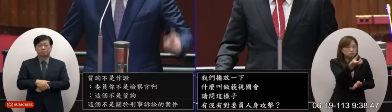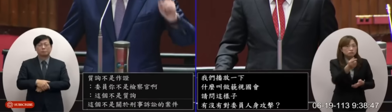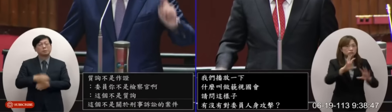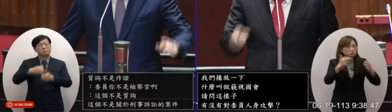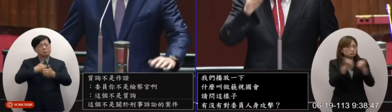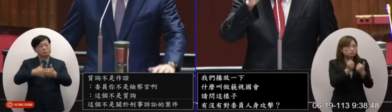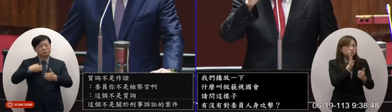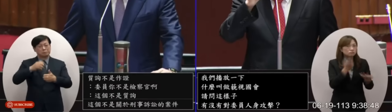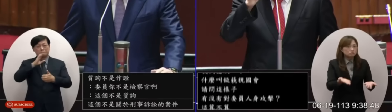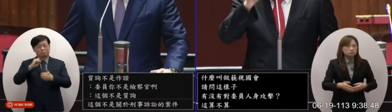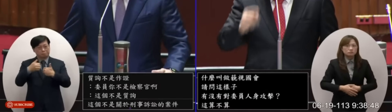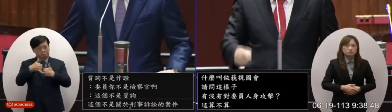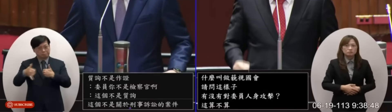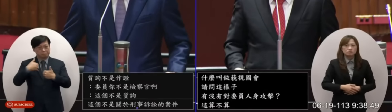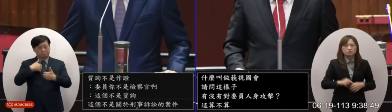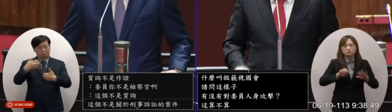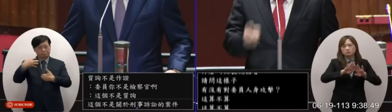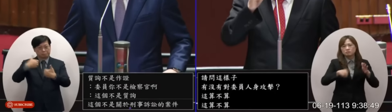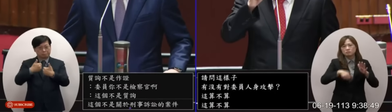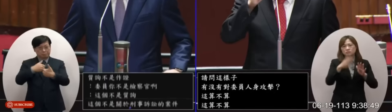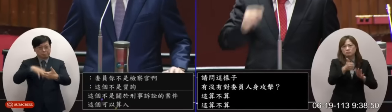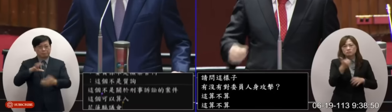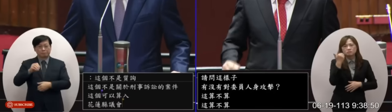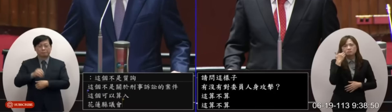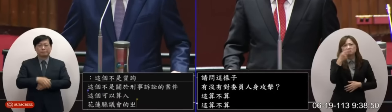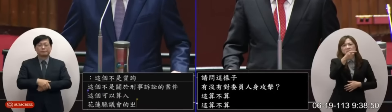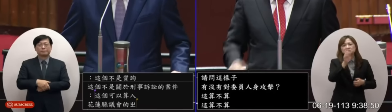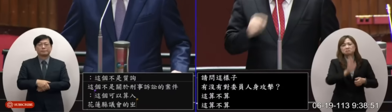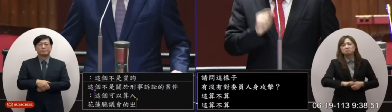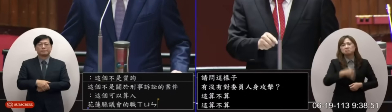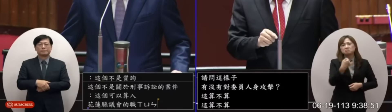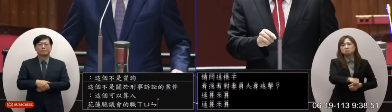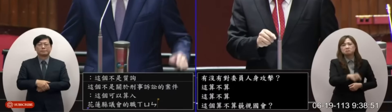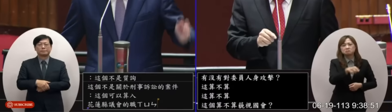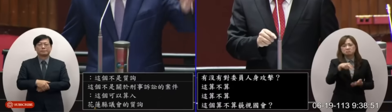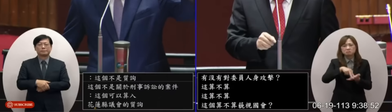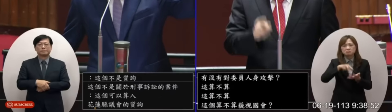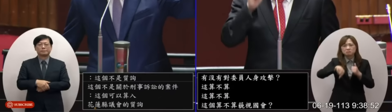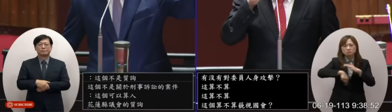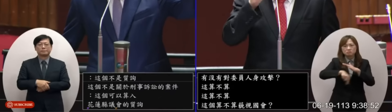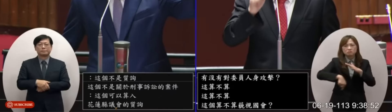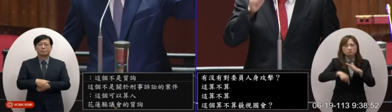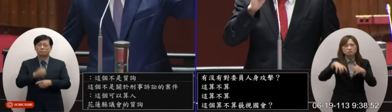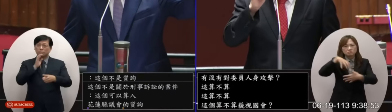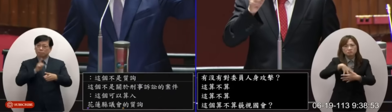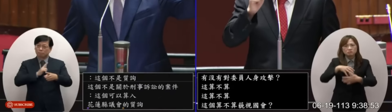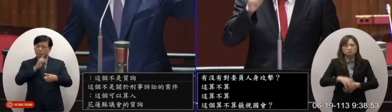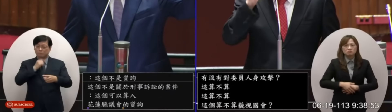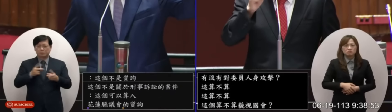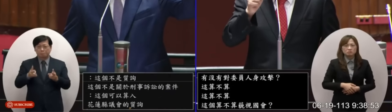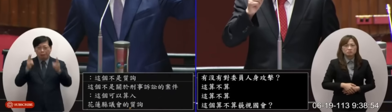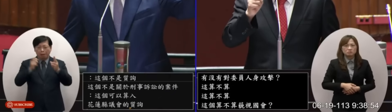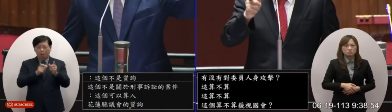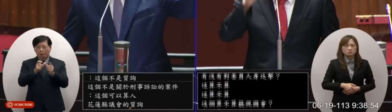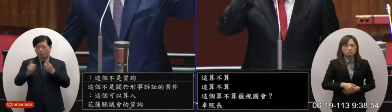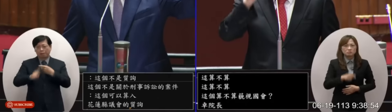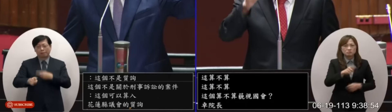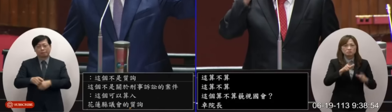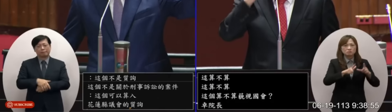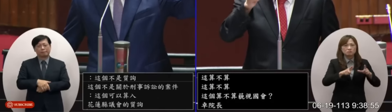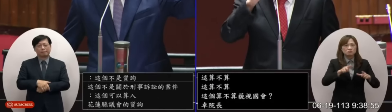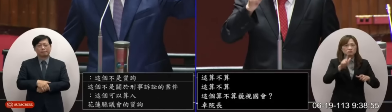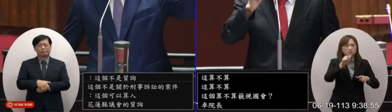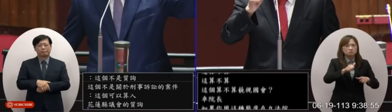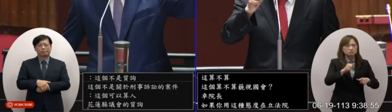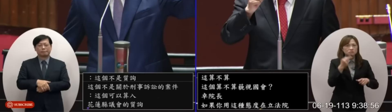委员，花莲县议会的咨询也很精 彩。卓院长，如果你用这种态度在立法院， 是你断章取义啊！ 不但不是大师兄，不